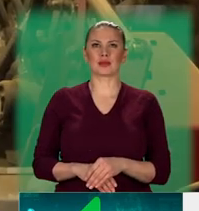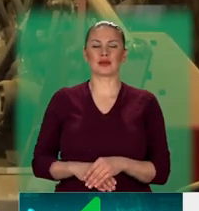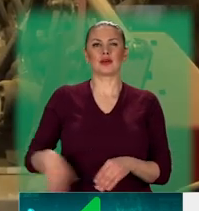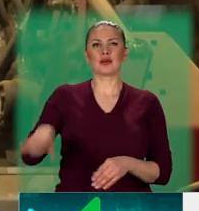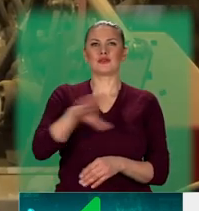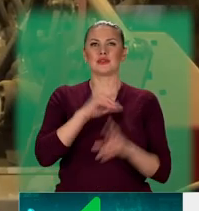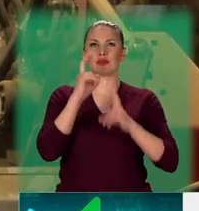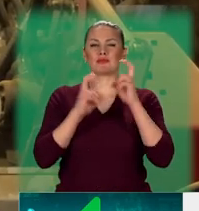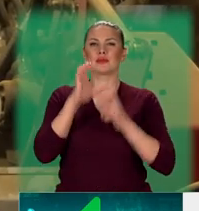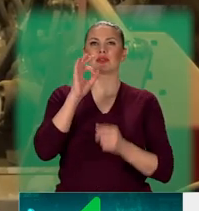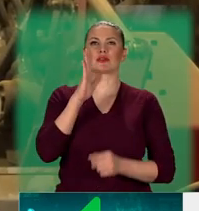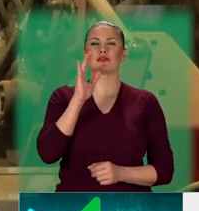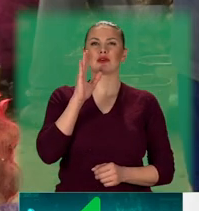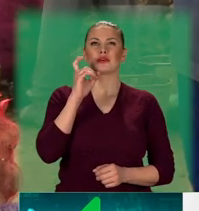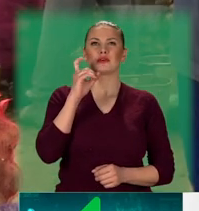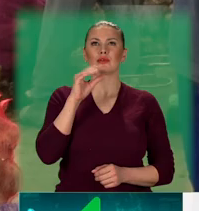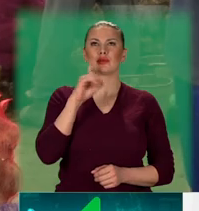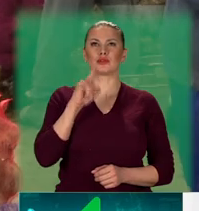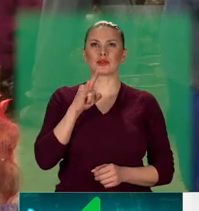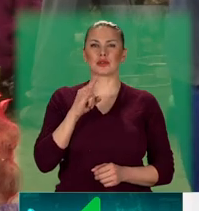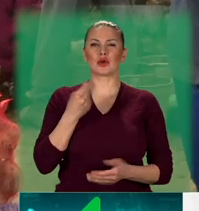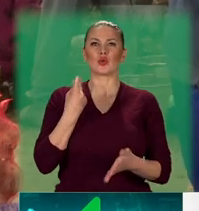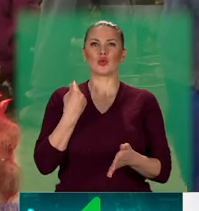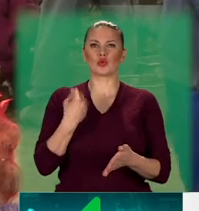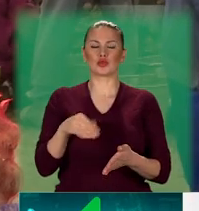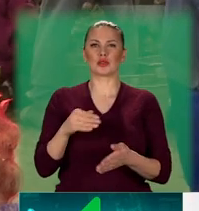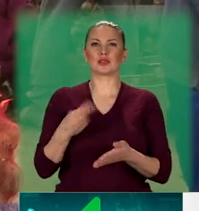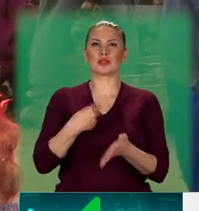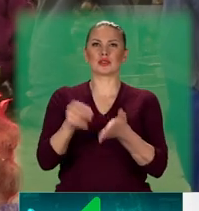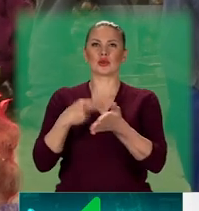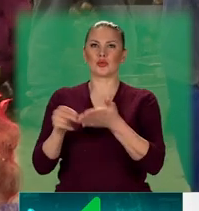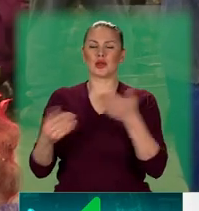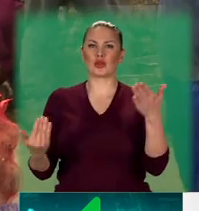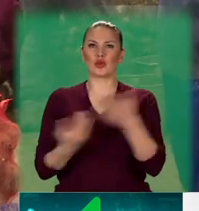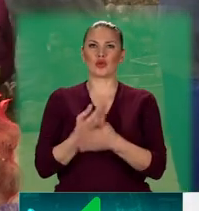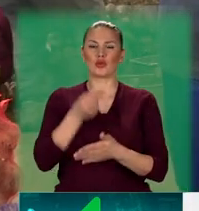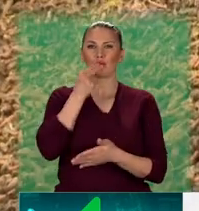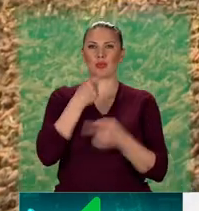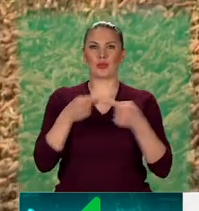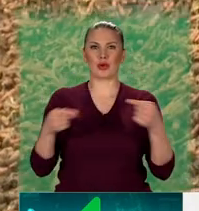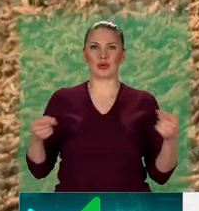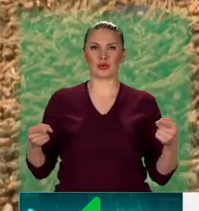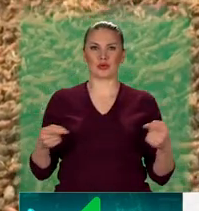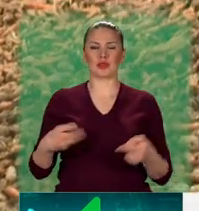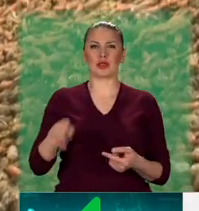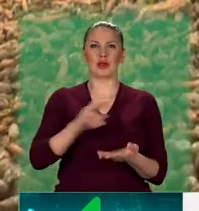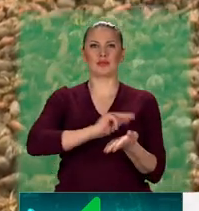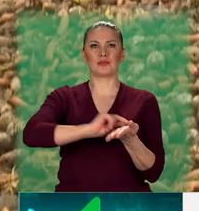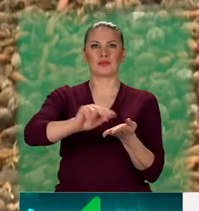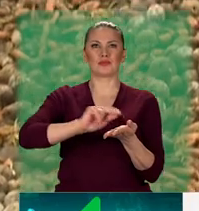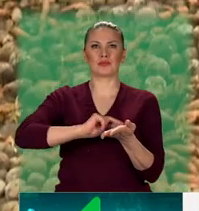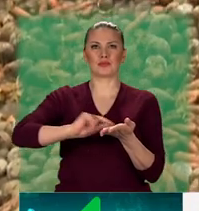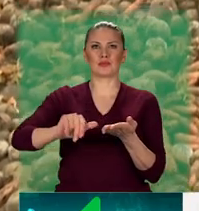можно смело сказать, по посевному сезону все готово. Ждут только оттайки земли. Осенью этого года все сельхозпредприятия планируют собрать